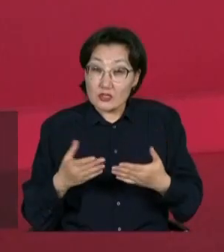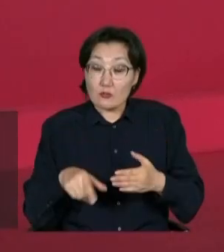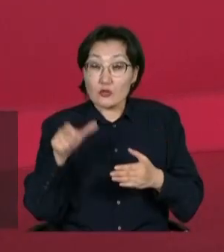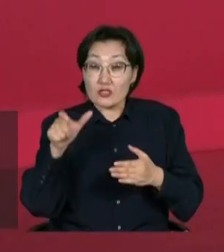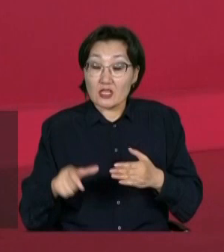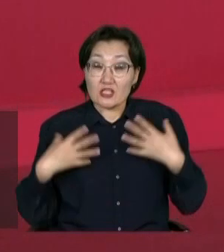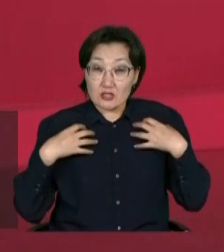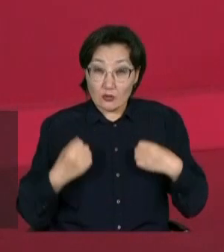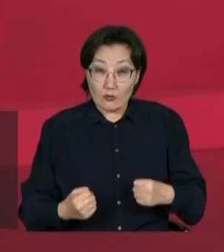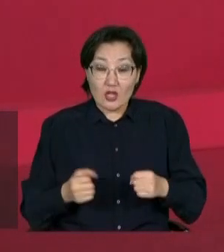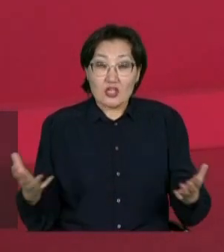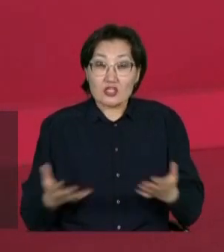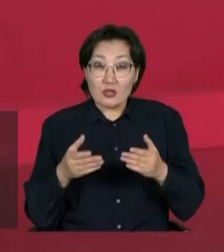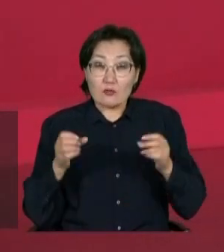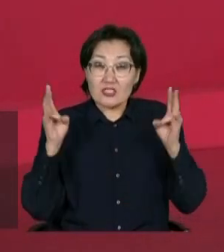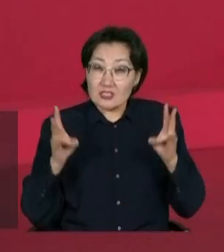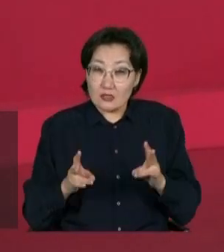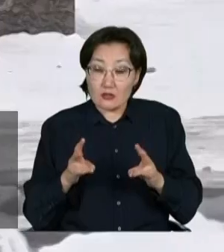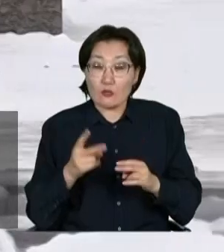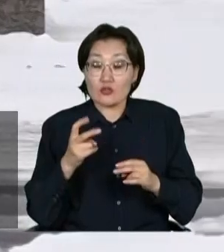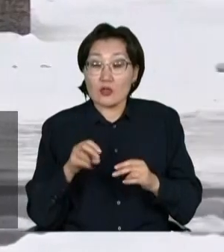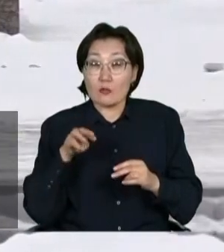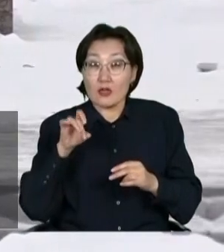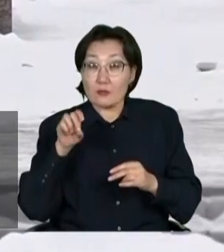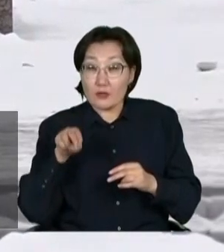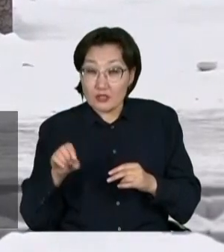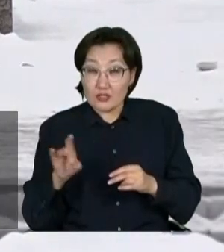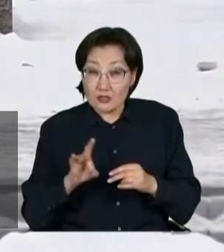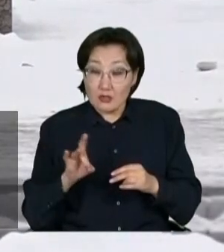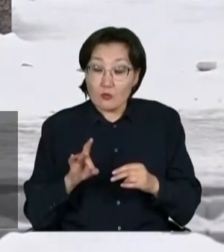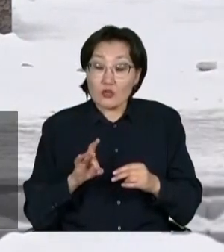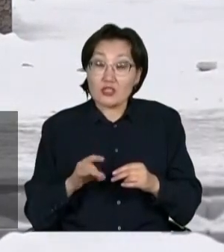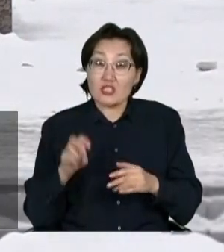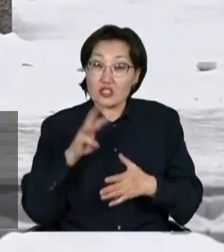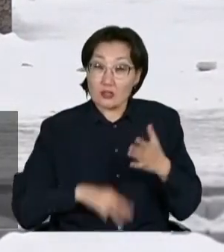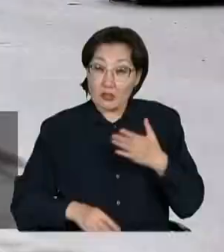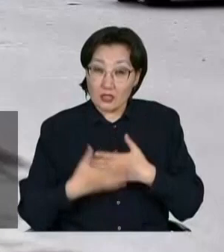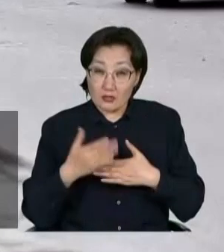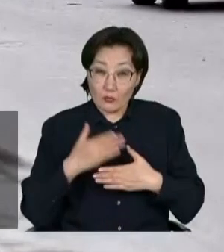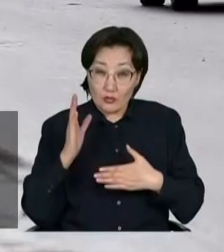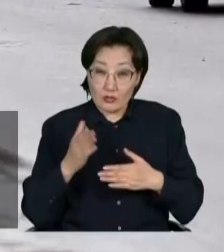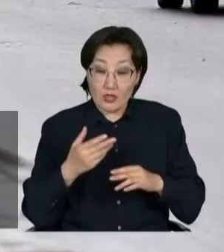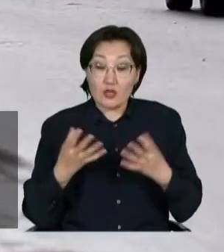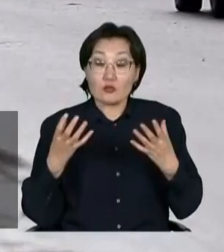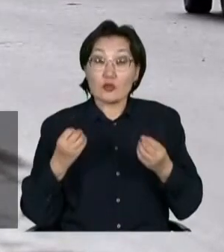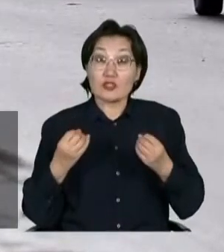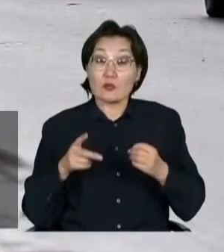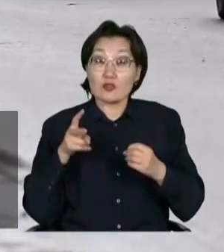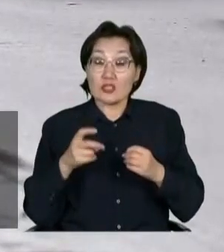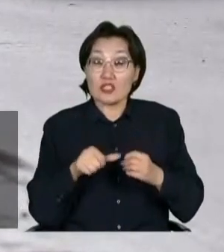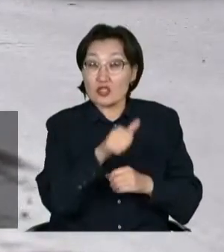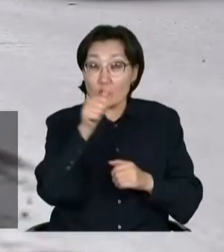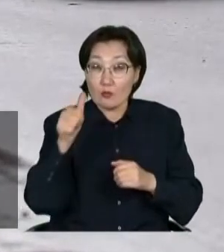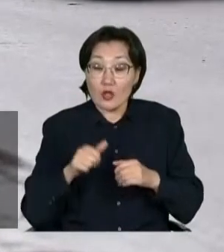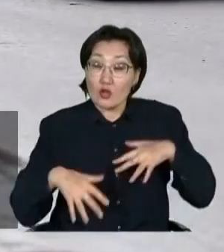Жәбірленушінің денсаулығына жеңіл зиян келтірсе, 200 айлық есептік көрсеткішке дейін айыппұл арқалайды. Мұнымен қоса 200 сағатқа